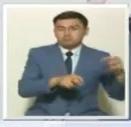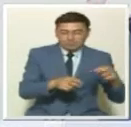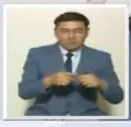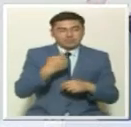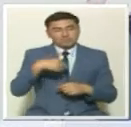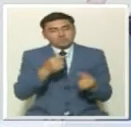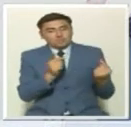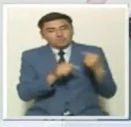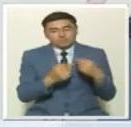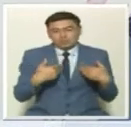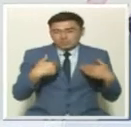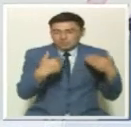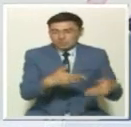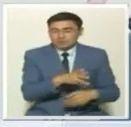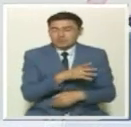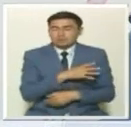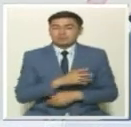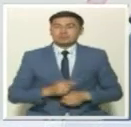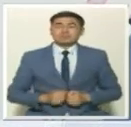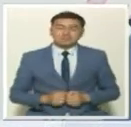өзіміздің банағы көмегімізді беріп жатамыз.